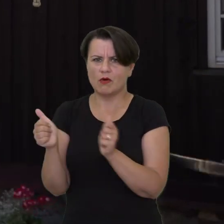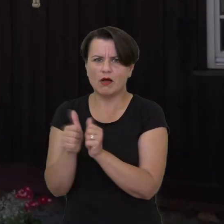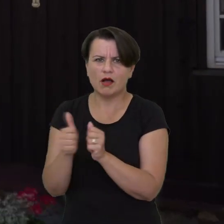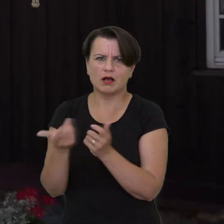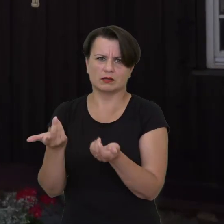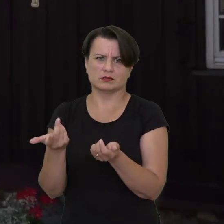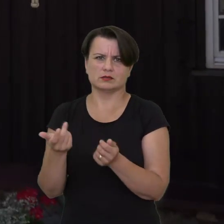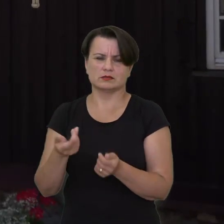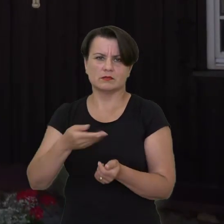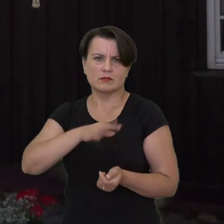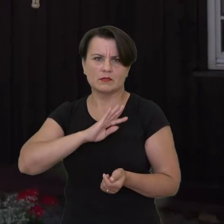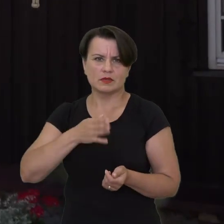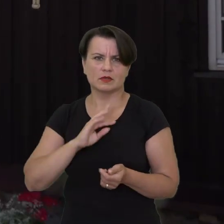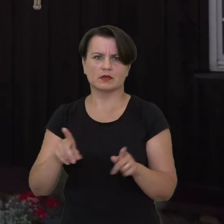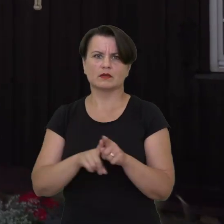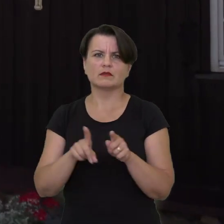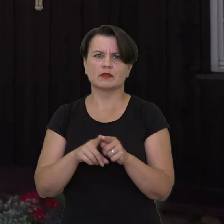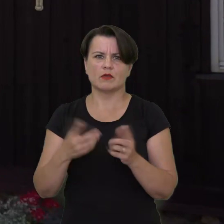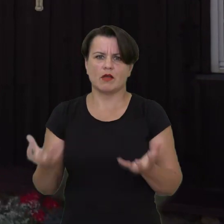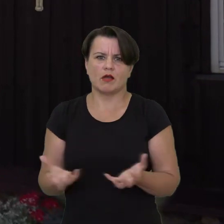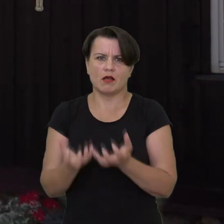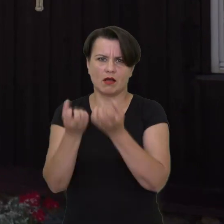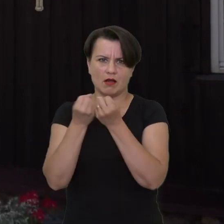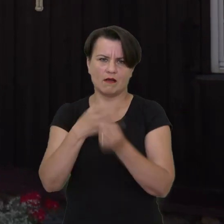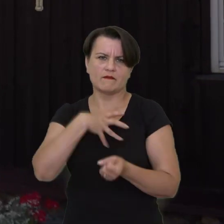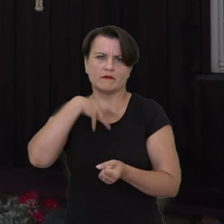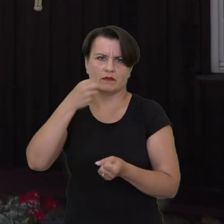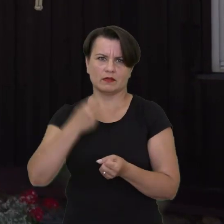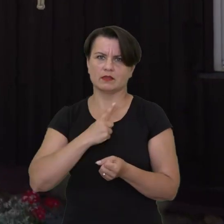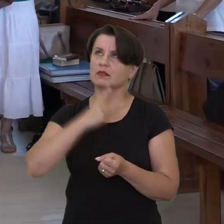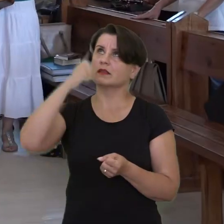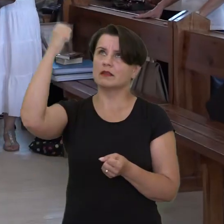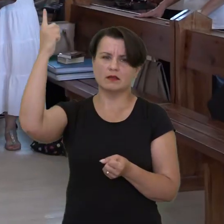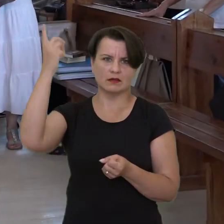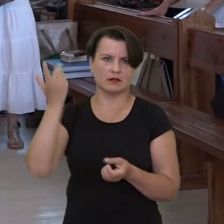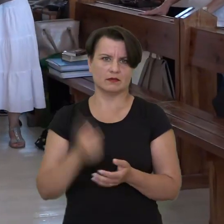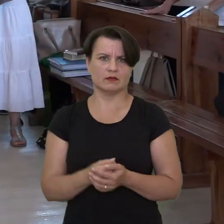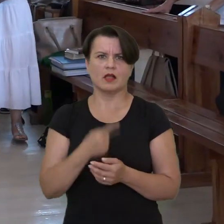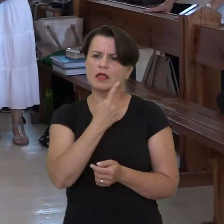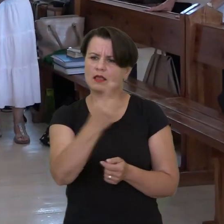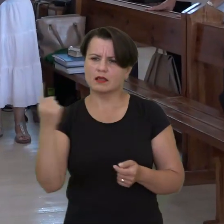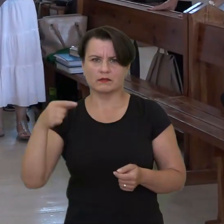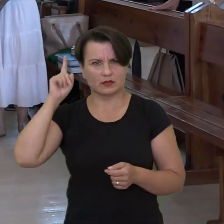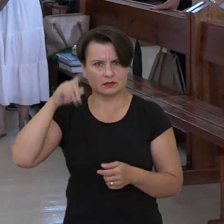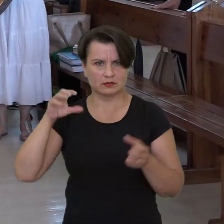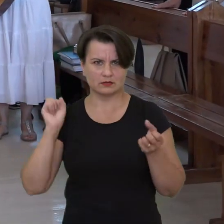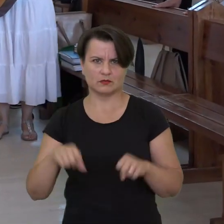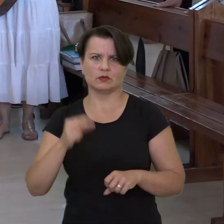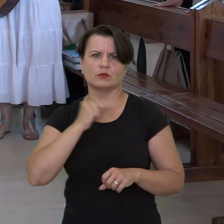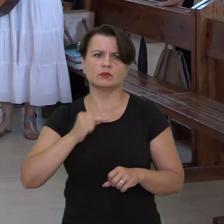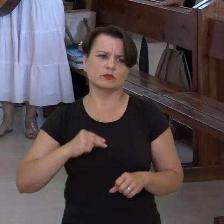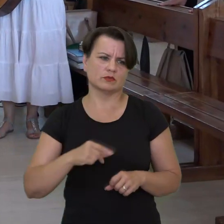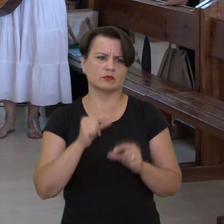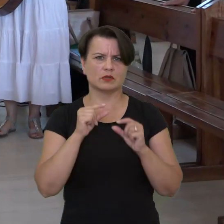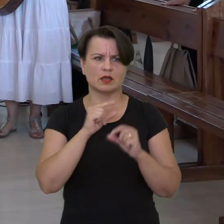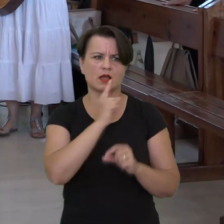liūdėsi kenčia ir panašiai, tai kad jie tikrai atgautų viltį Dievoje, tokia paprasta mintis. Visi gali tą daryti, kiekvienas tikintysis, kiekvienas klebonas